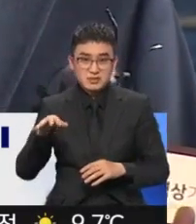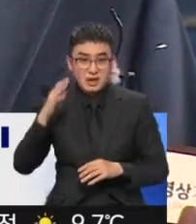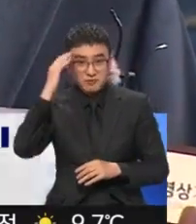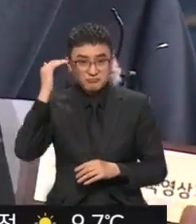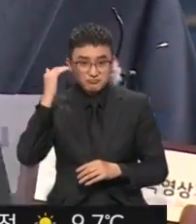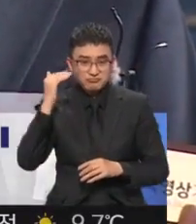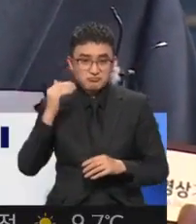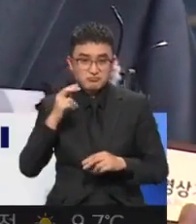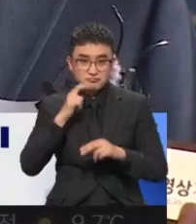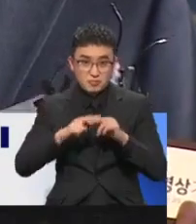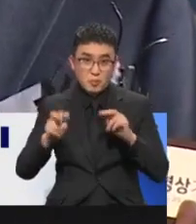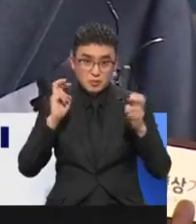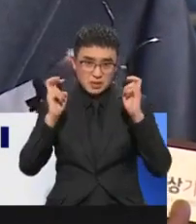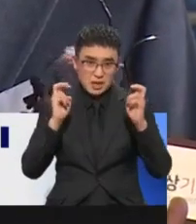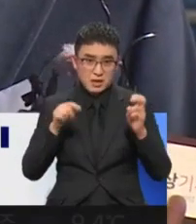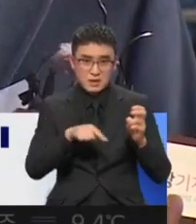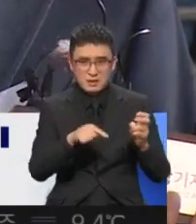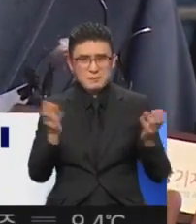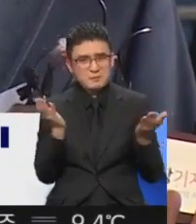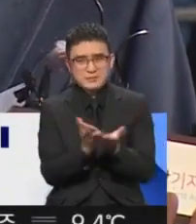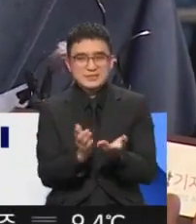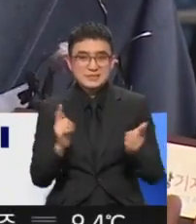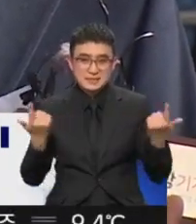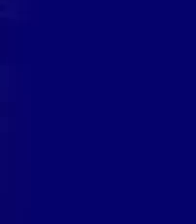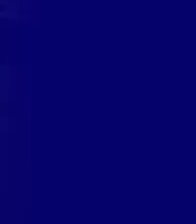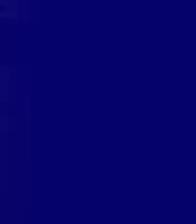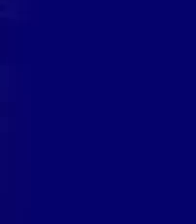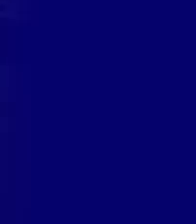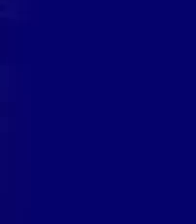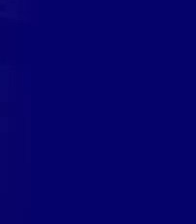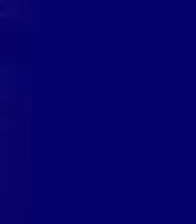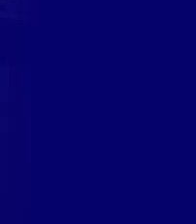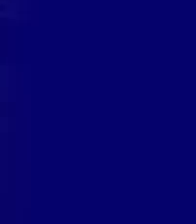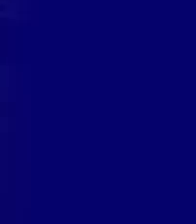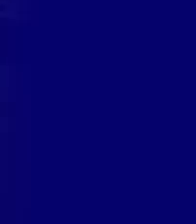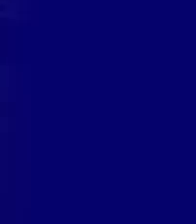우리나라에는 적절하지 않다고 말을 했습니다